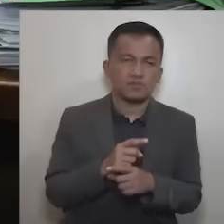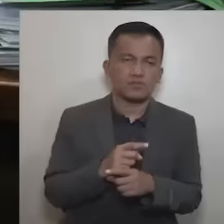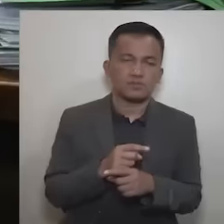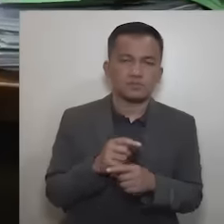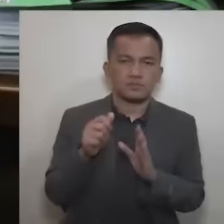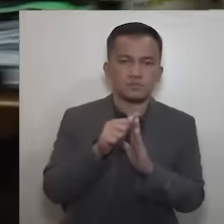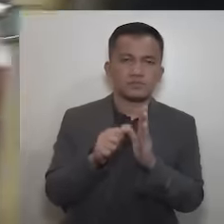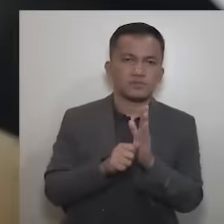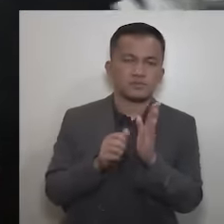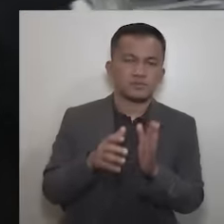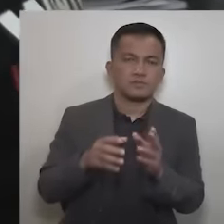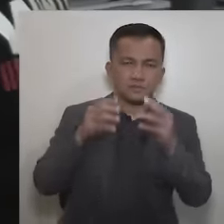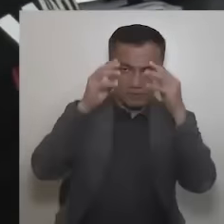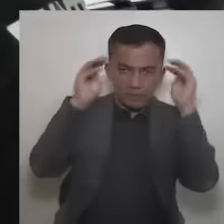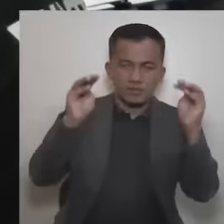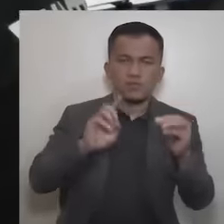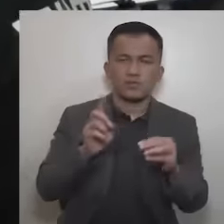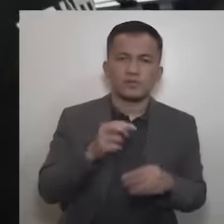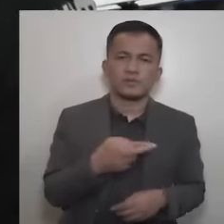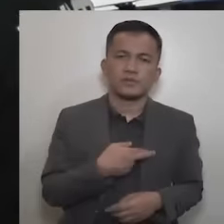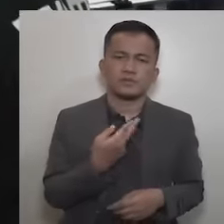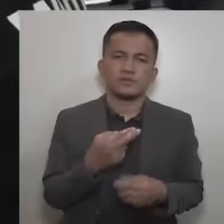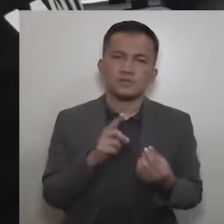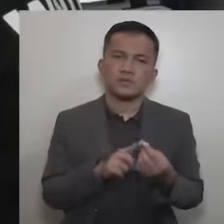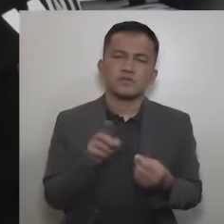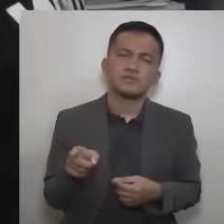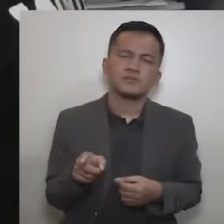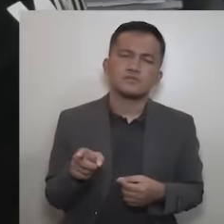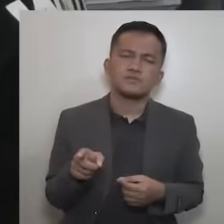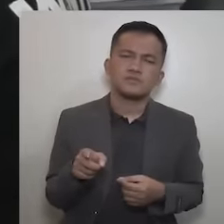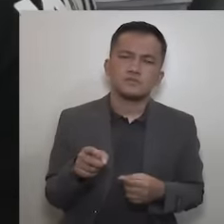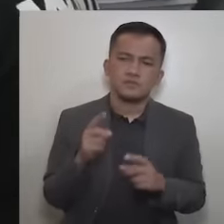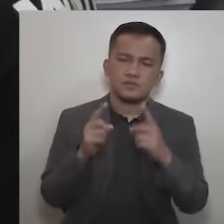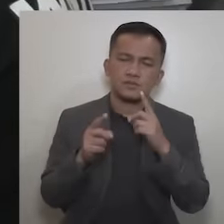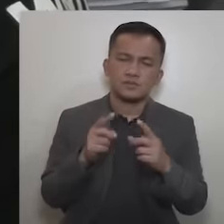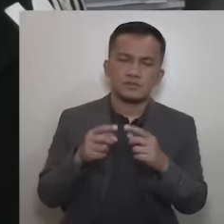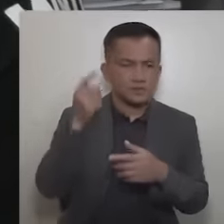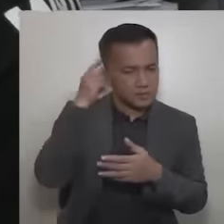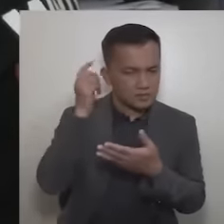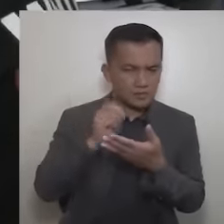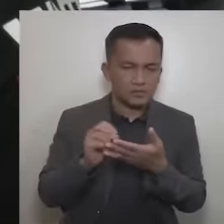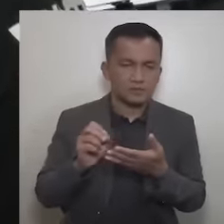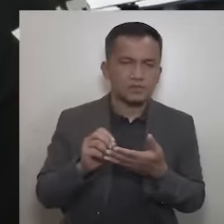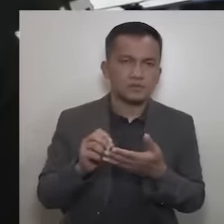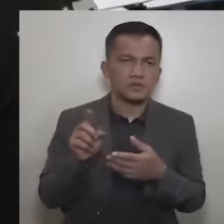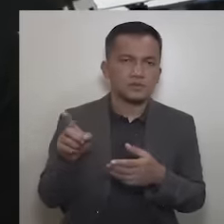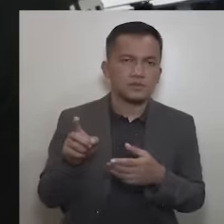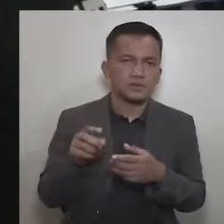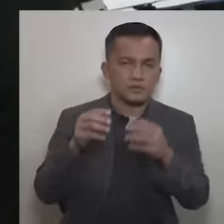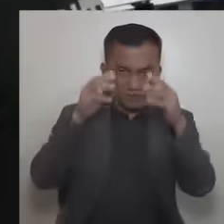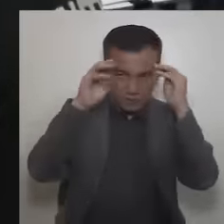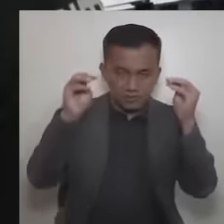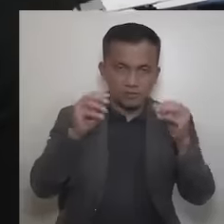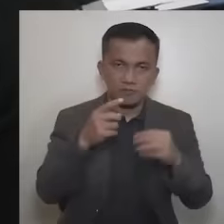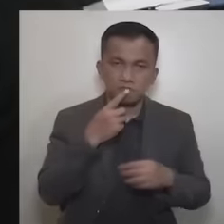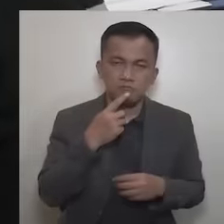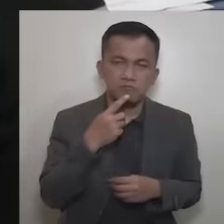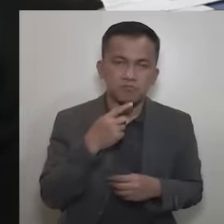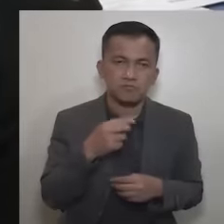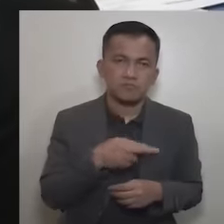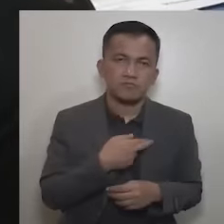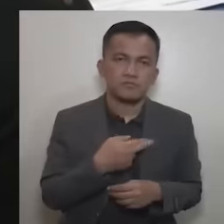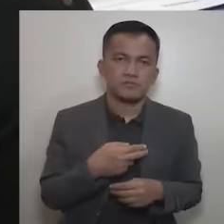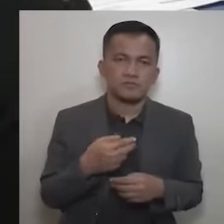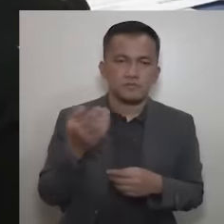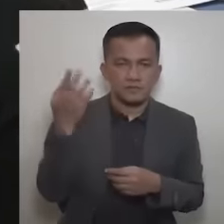there. Attorney, si Mayora, anong naging reaction niya ho dito? Kasi nakausap ko yung secretary niya and aware naman daw si Mayora ho dito. At